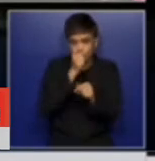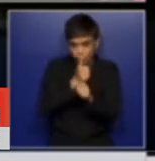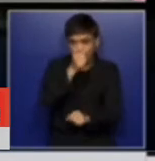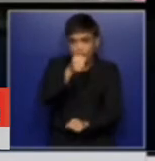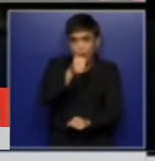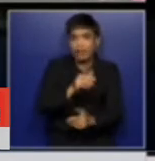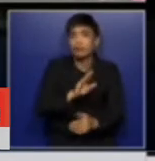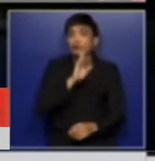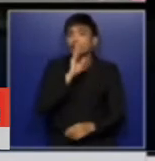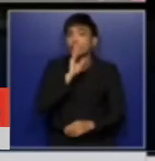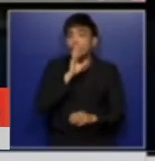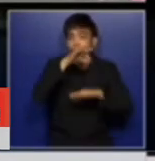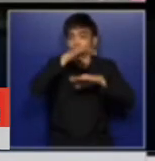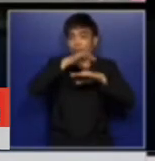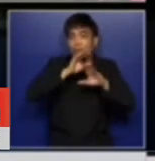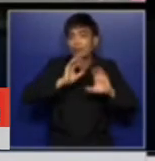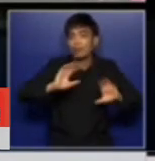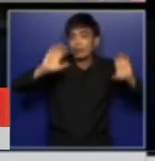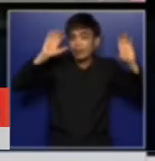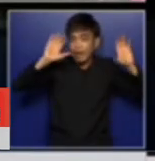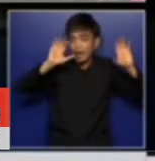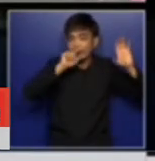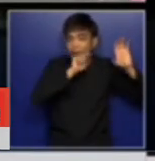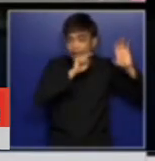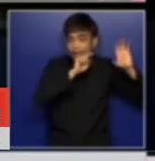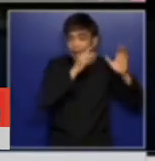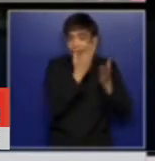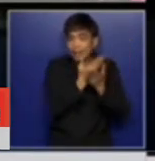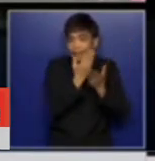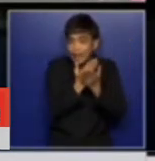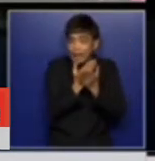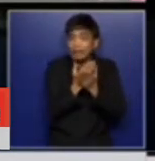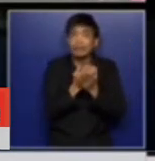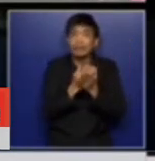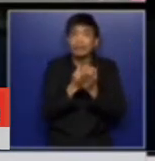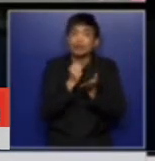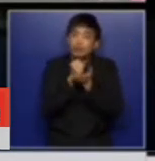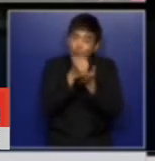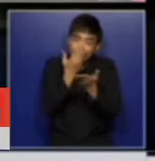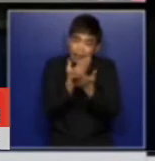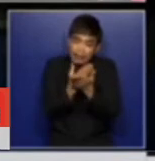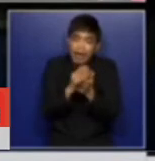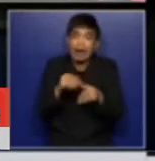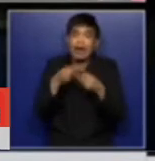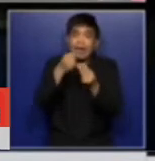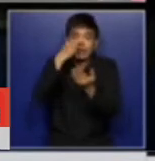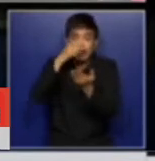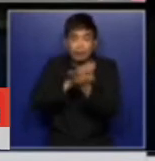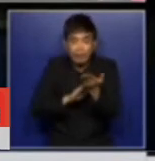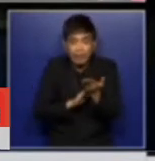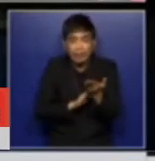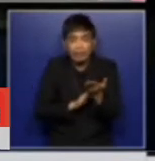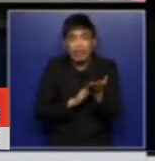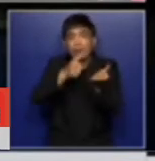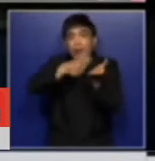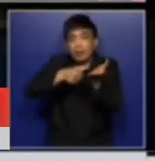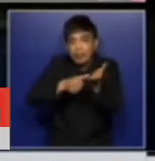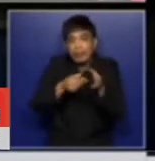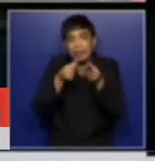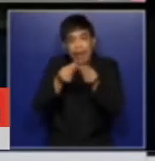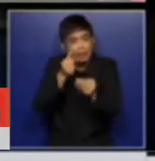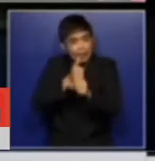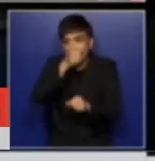ฐราชการไม่สามารถสร้างรายได้ให้ประเทศครับรัฐราชการไม่สามารถที่จะผลิตภาษีให้ท่านล